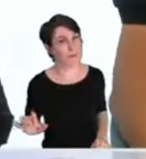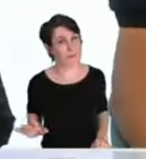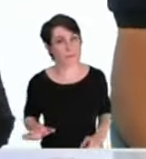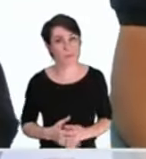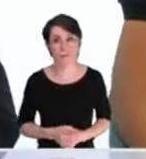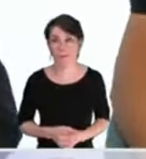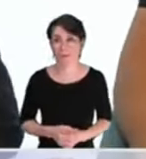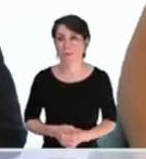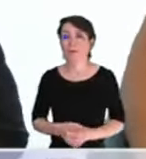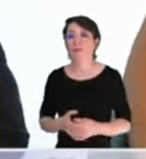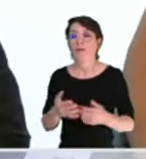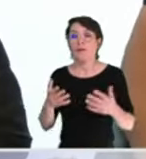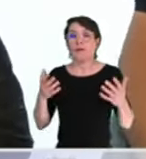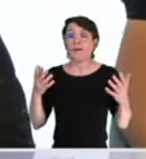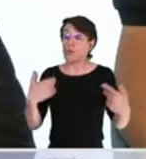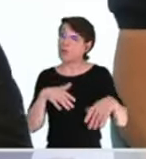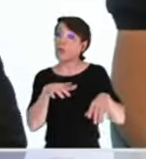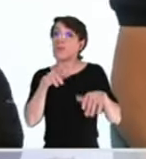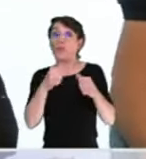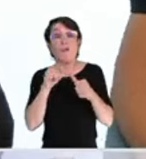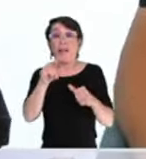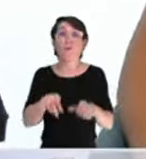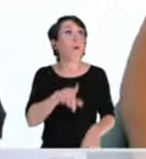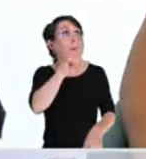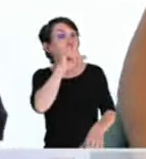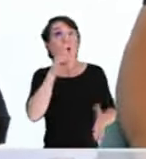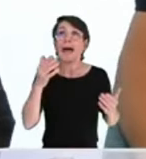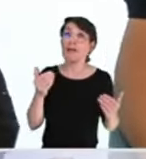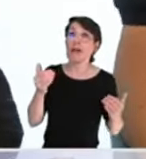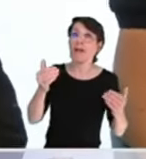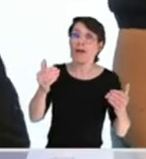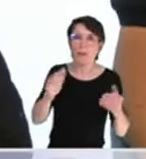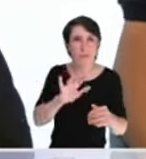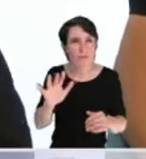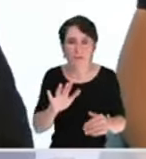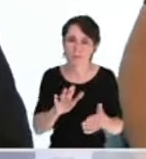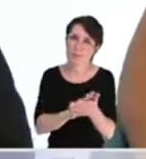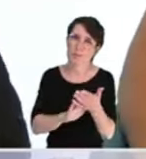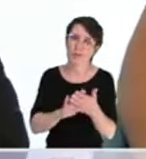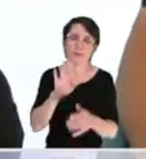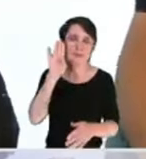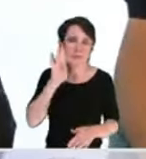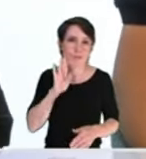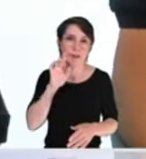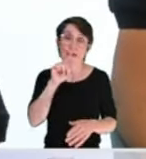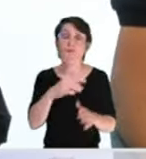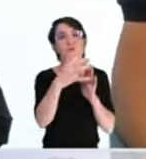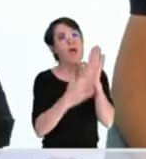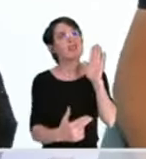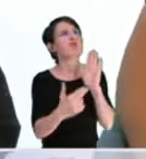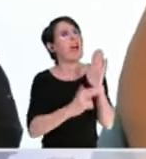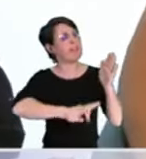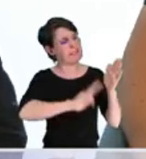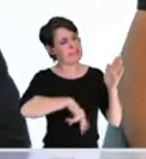N'attendez pas que tout cela se produise. Prenez prétexte de respecter l'un de vos nombreux engagements, de vos nombreuses chartes que vous